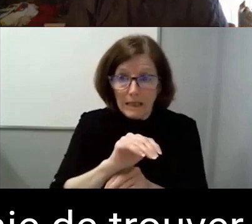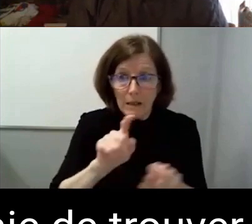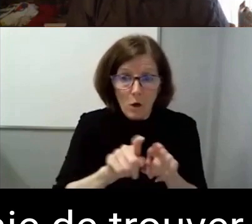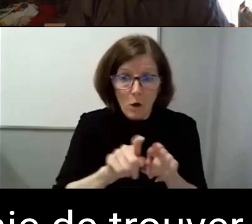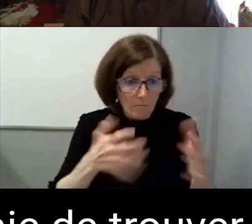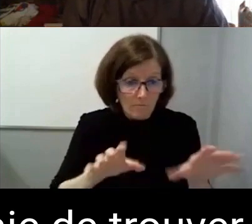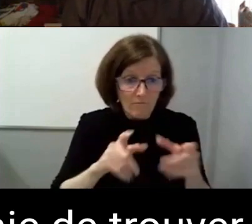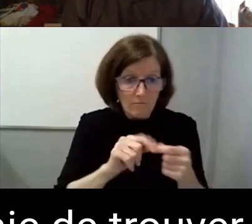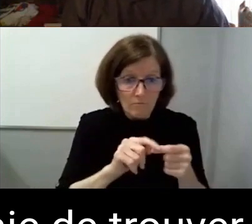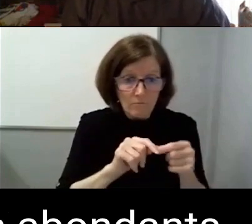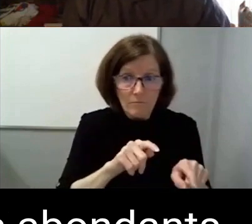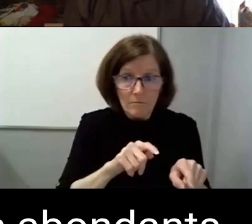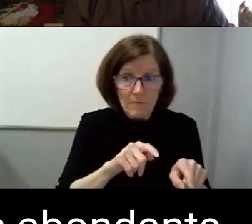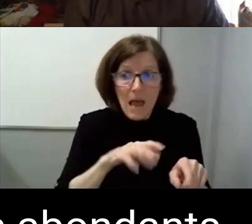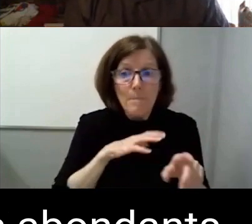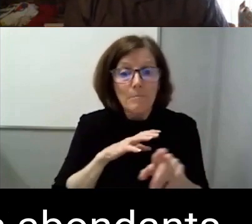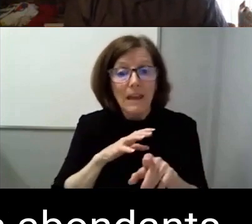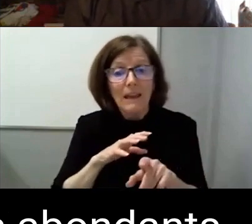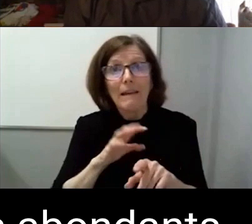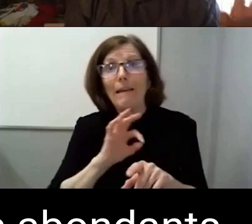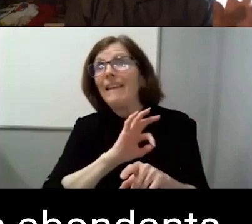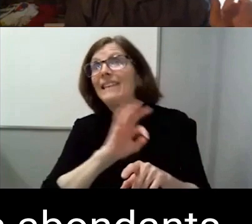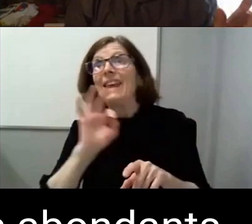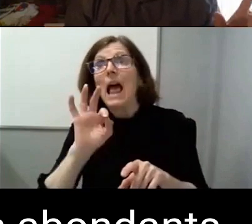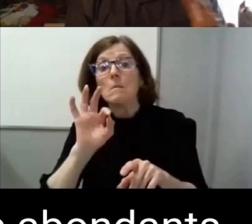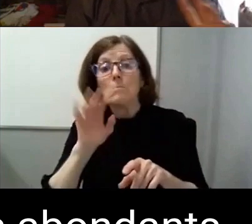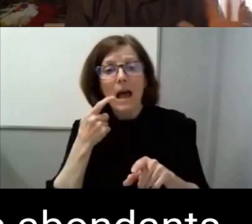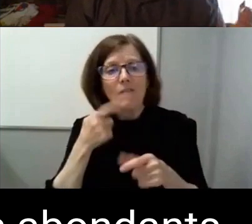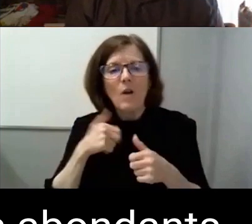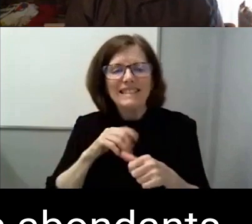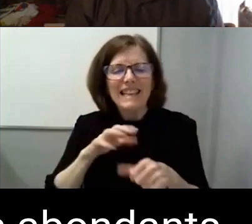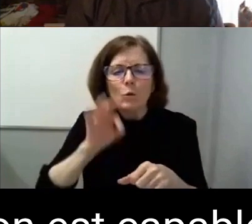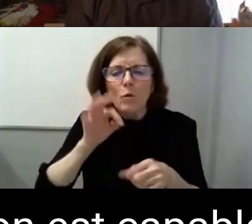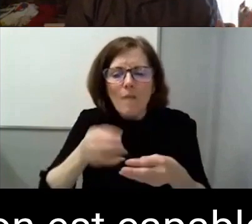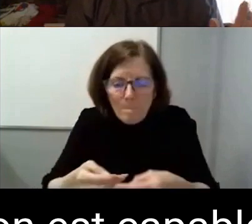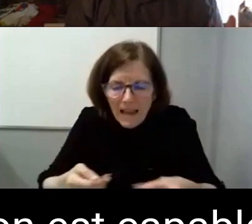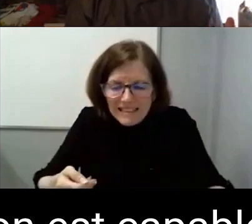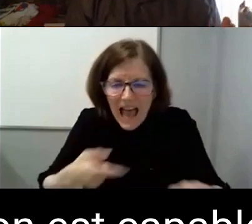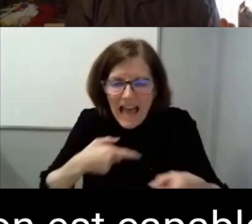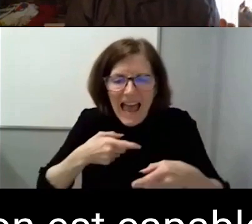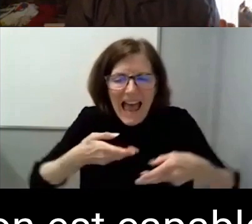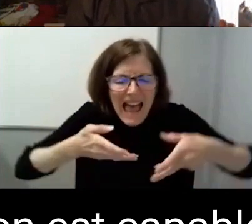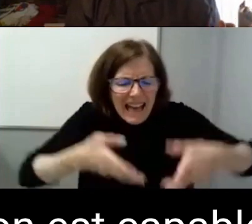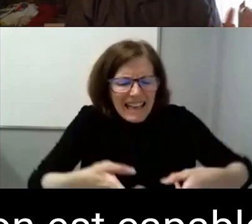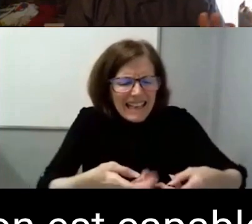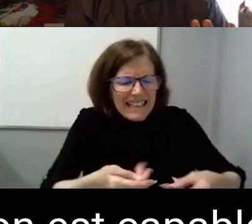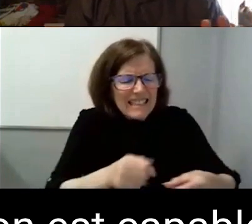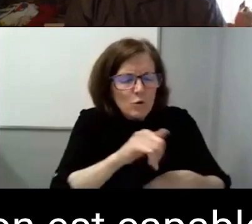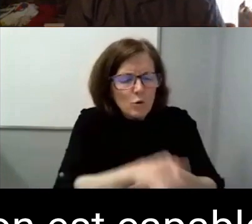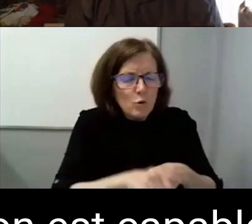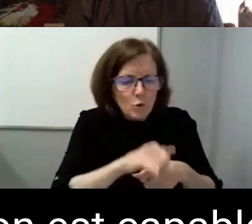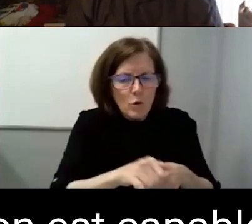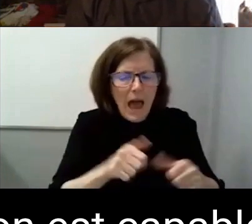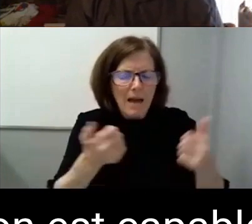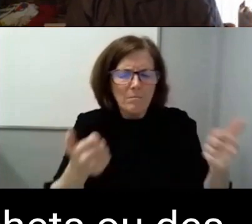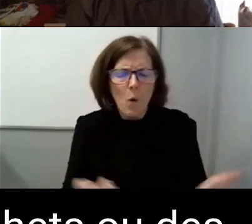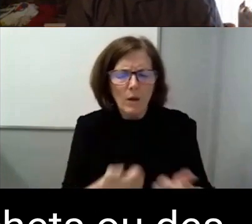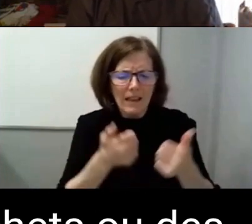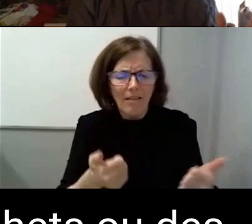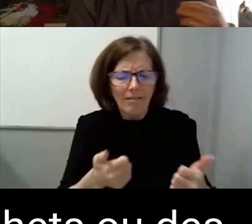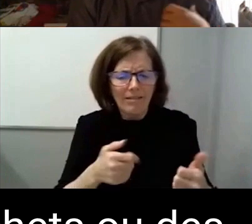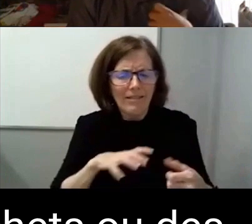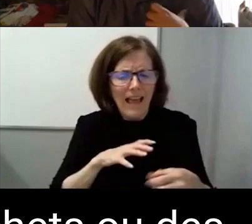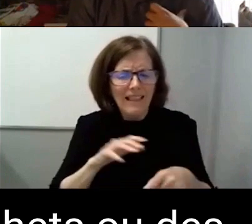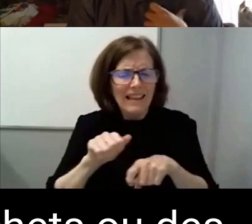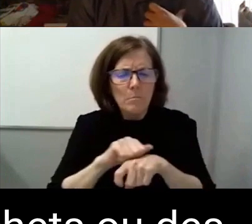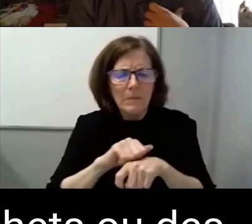essaie de trouver des matières qui sont, mettons, des résidus abondants dans nos pratiques courantes. C'est-à-dire, on est capable de nourrir les